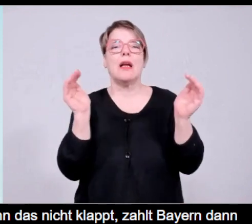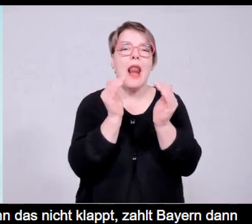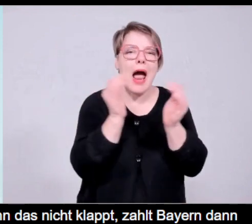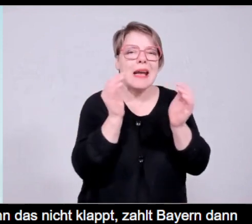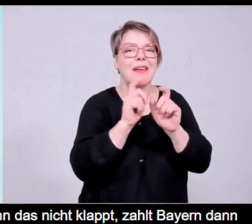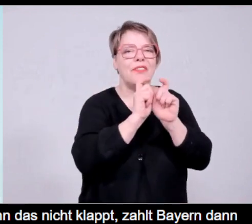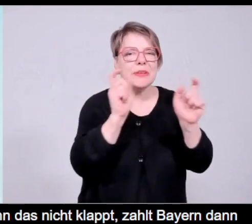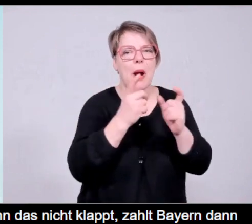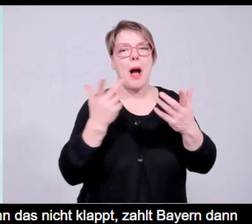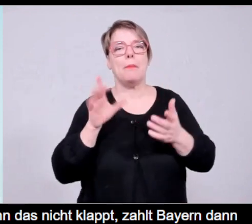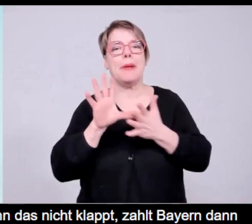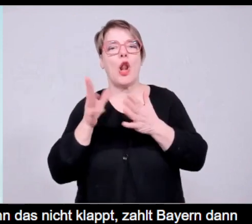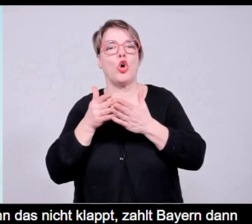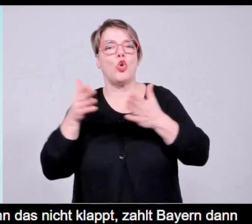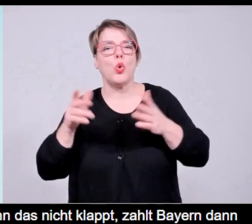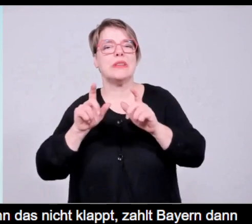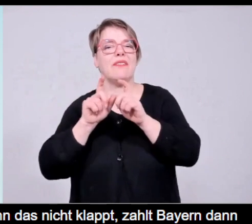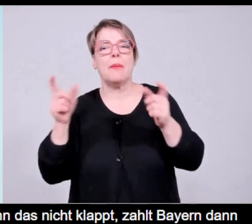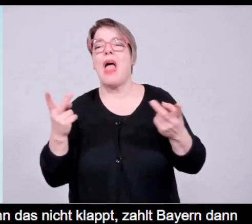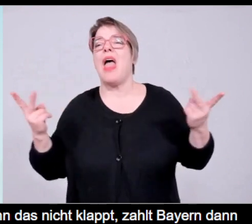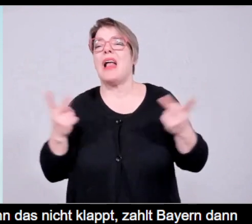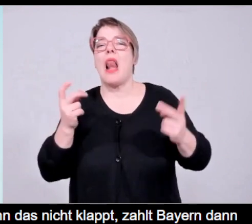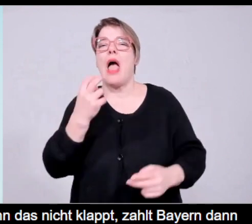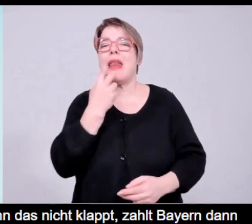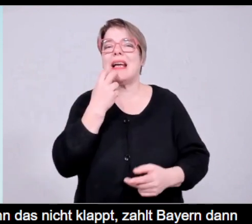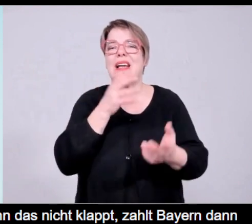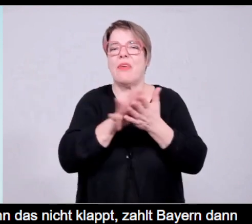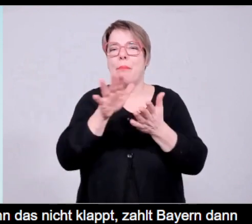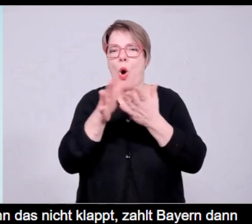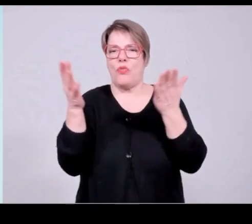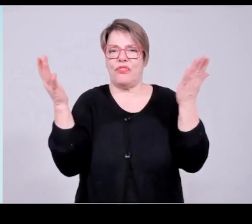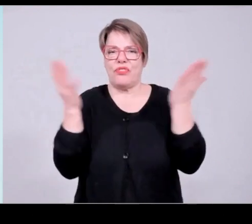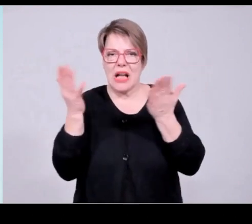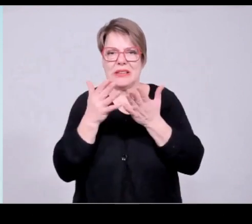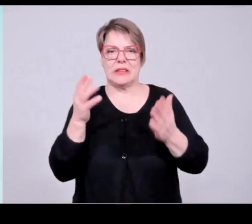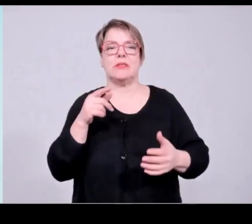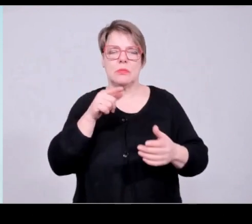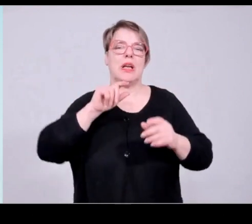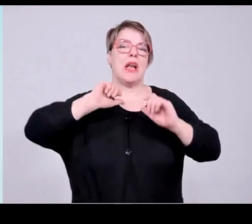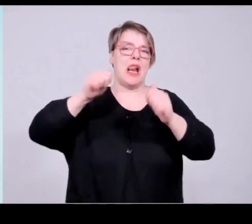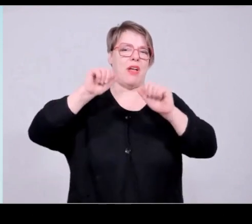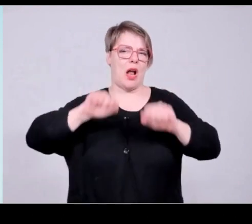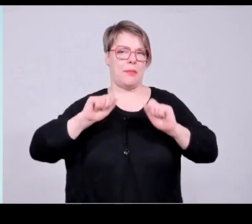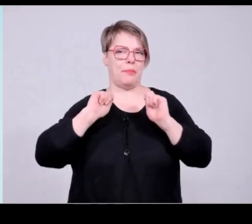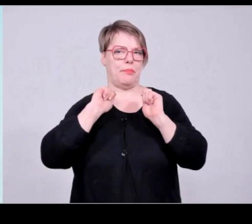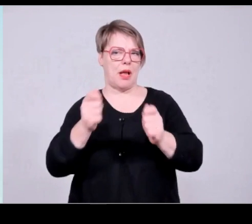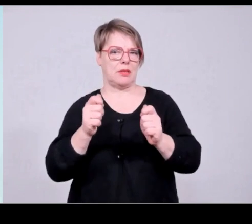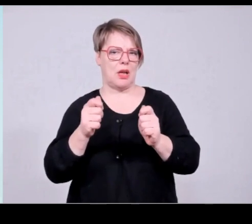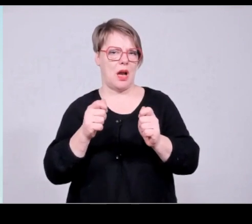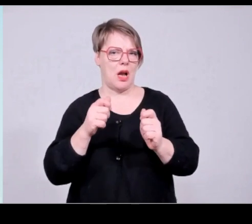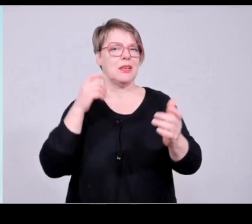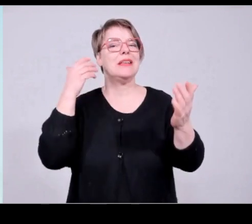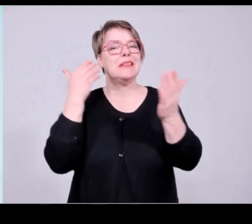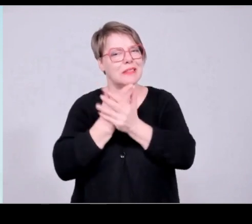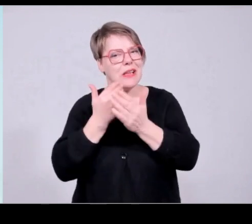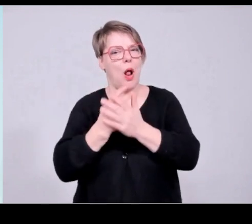Bundestag, zumal das ja einheitlicher Wille aller Länder ist. Also es sind sich ja nach dem Bericht des unseres Wirtschaftsministers alle